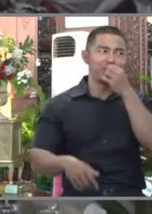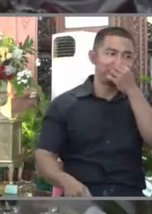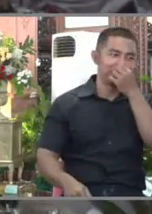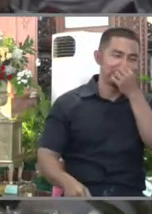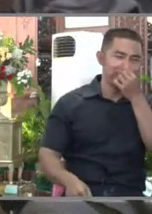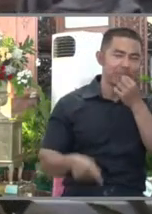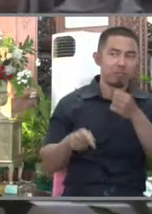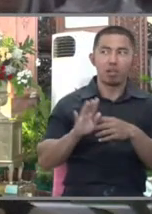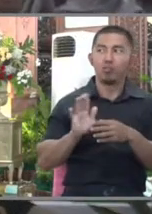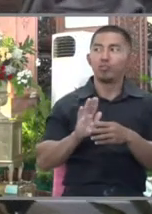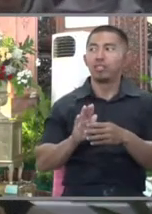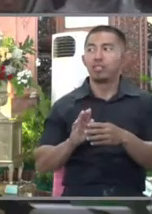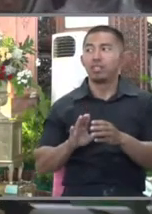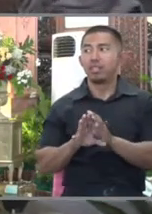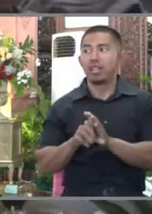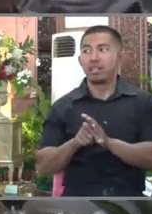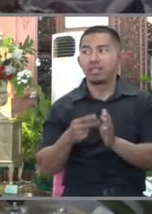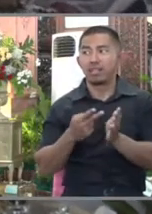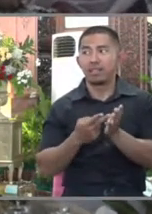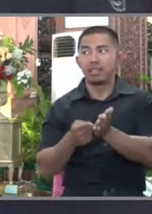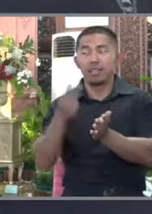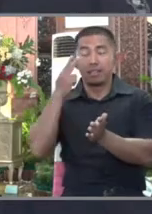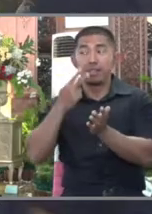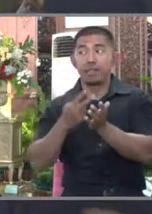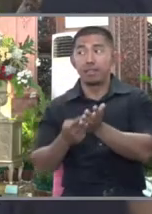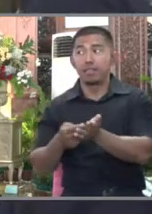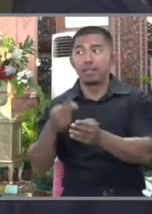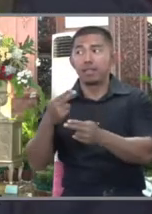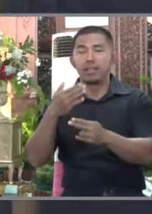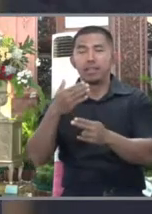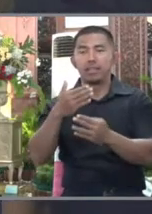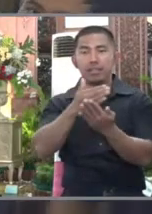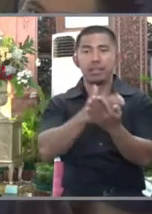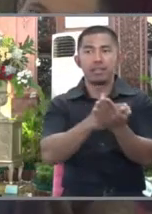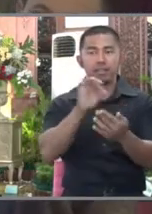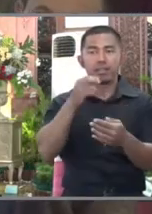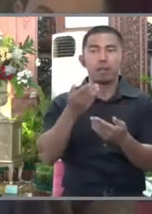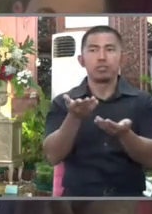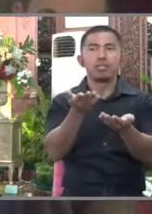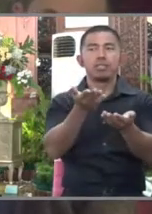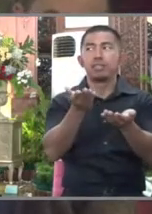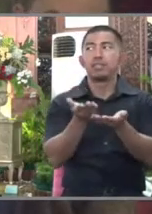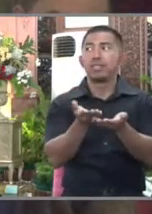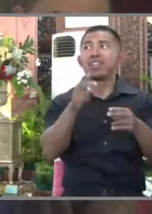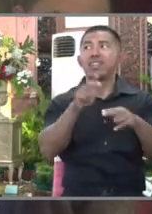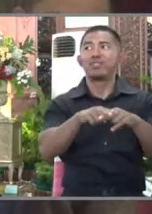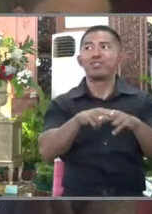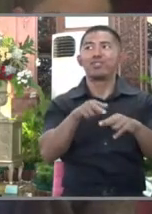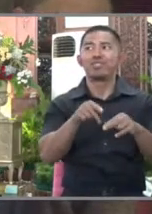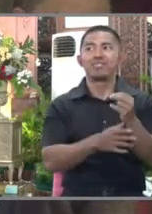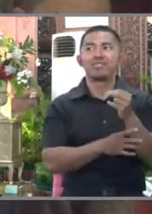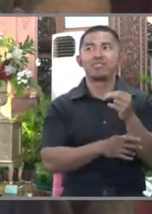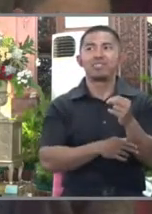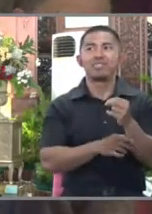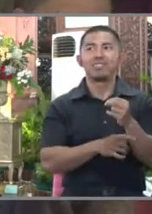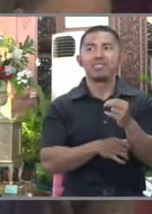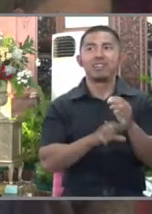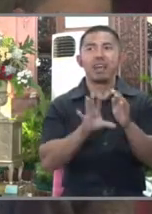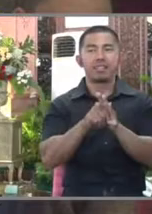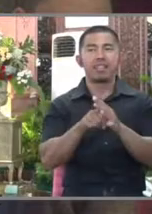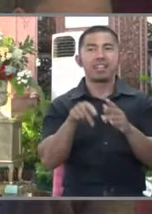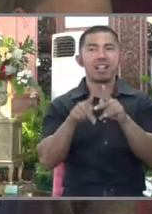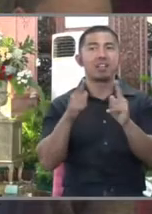Enggak usah, nanti aja jelasinya ya. Sampaikan ke saya ya. Kamu duduk dulu. Nanti kalau butuh waktu lagi, kamu ngobrol sama